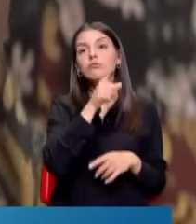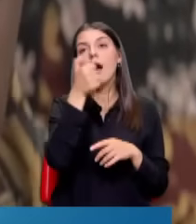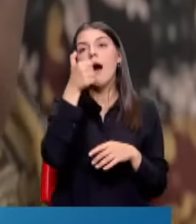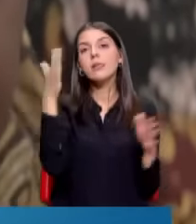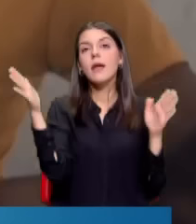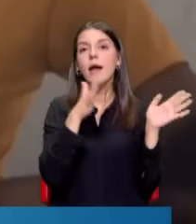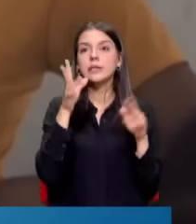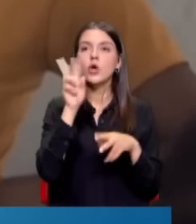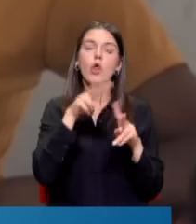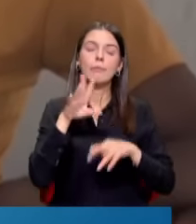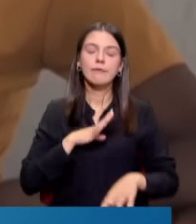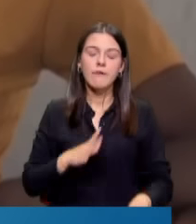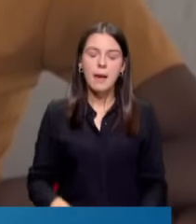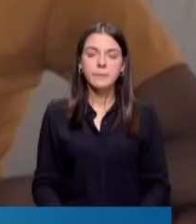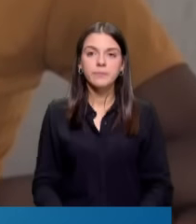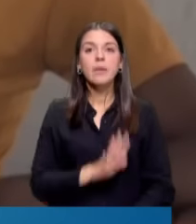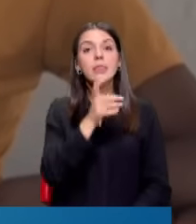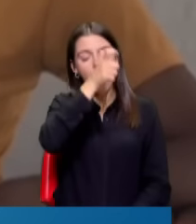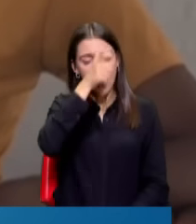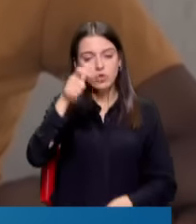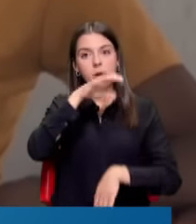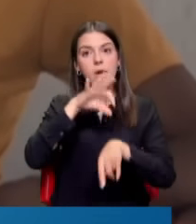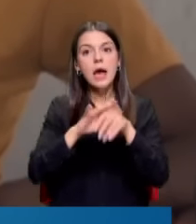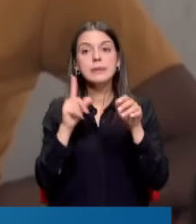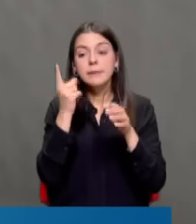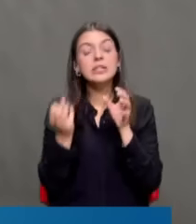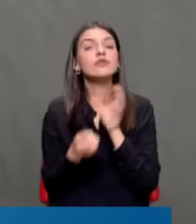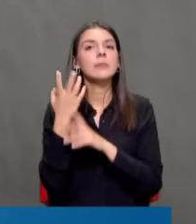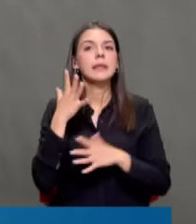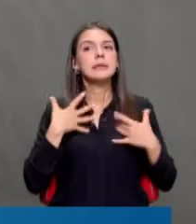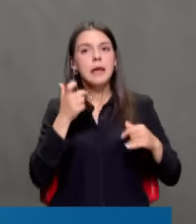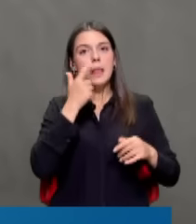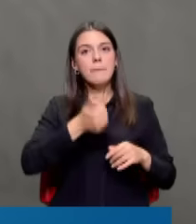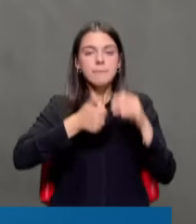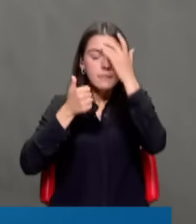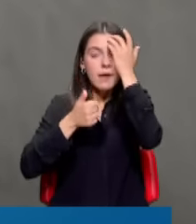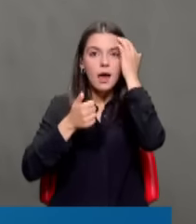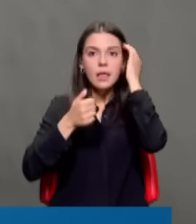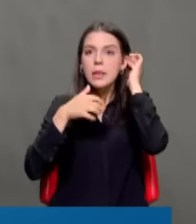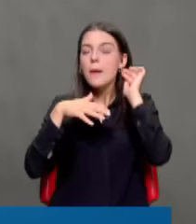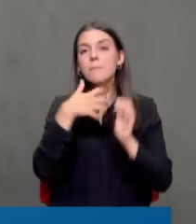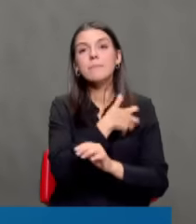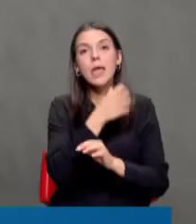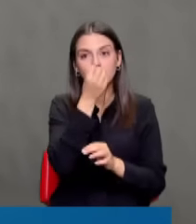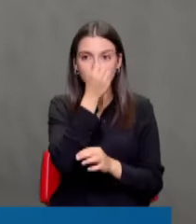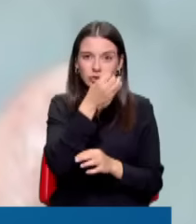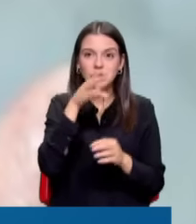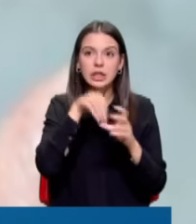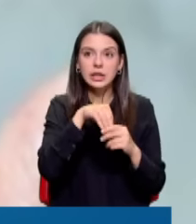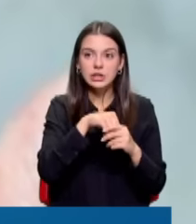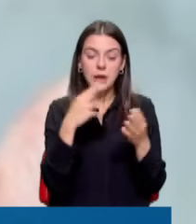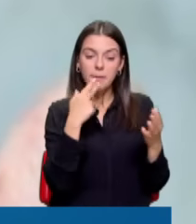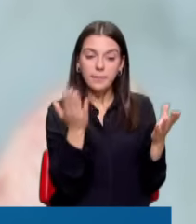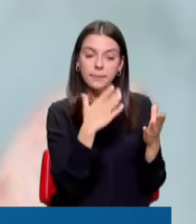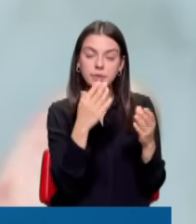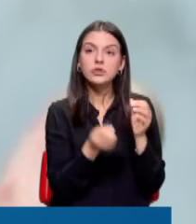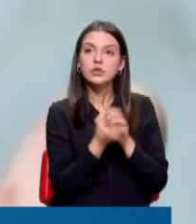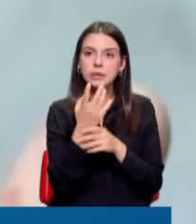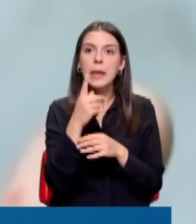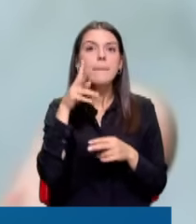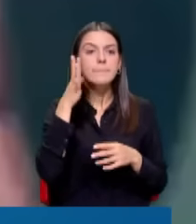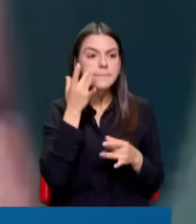ölüm bildirilmiş. Türkiye'de henüz hastalığa rastlanmadı. Sağlık Bakanlığı maymun çiçeği virüsüne ilişkin rehber yayımladı. Belirtiler ve